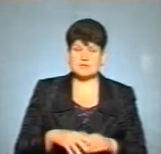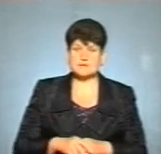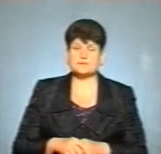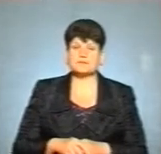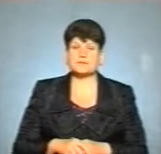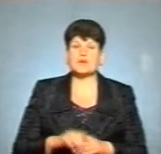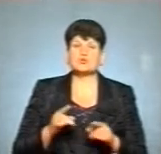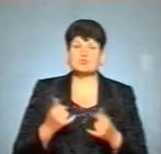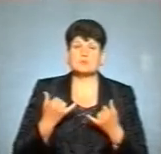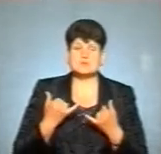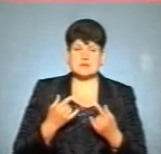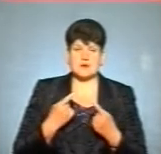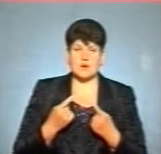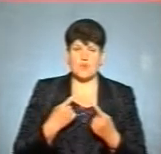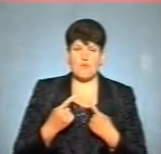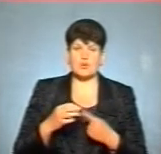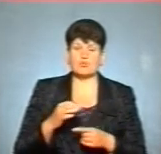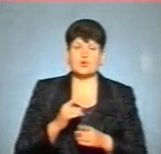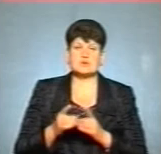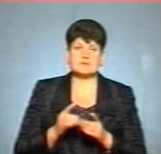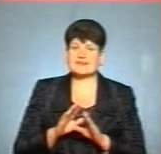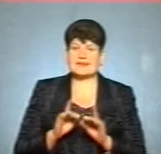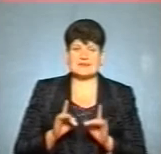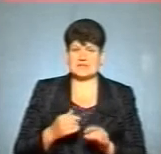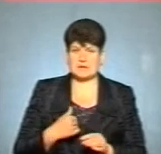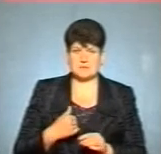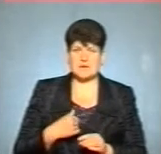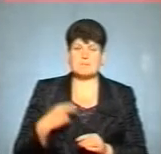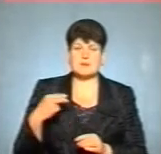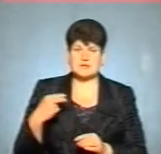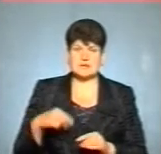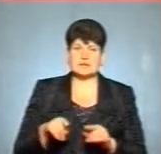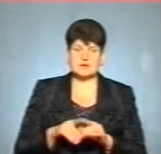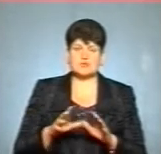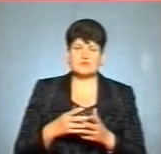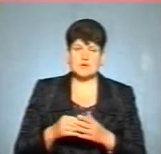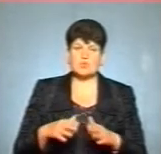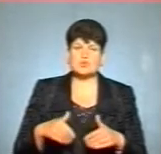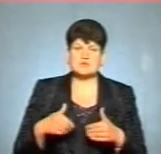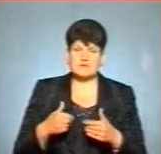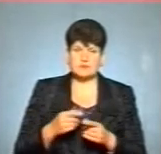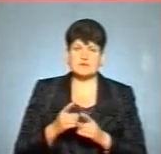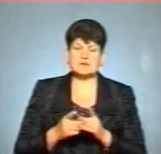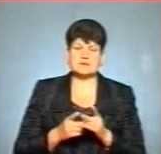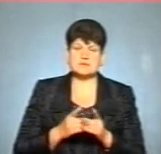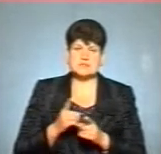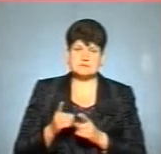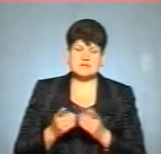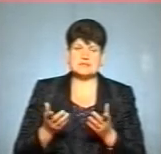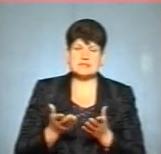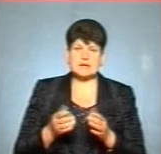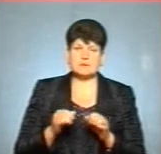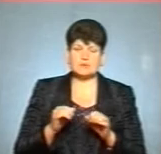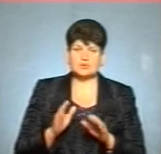Чому ми саме зараз говоримо про зміни, і не тільки ми, зокрема і президент в своєму зверненні згадував про зміни, до за якими, можливо,